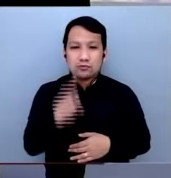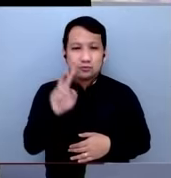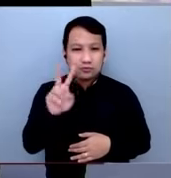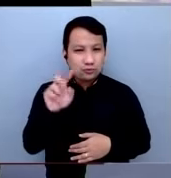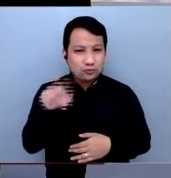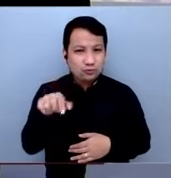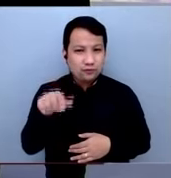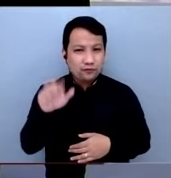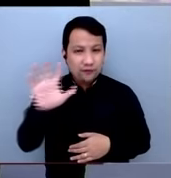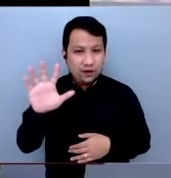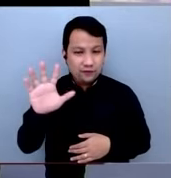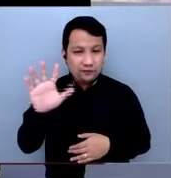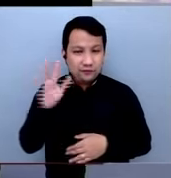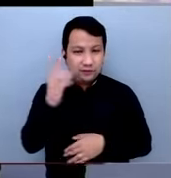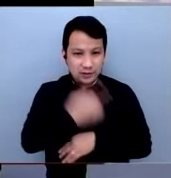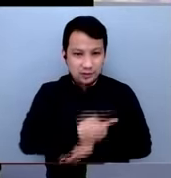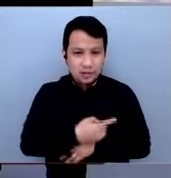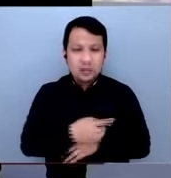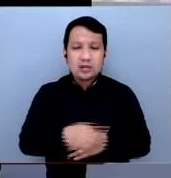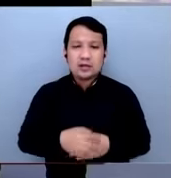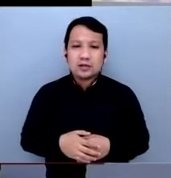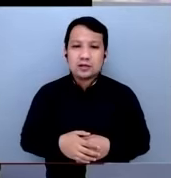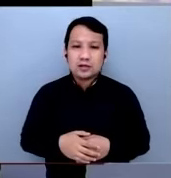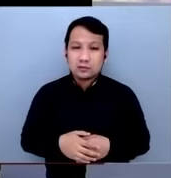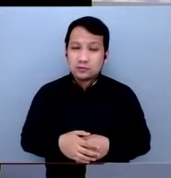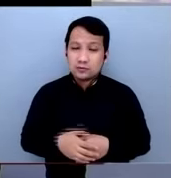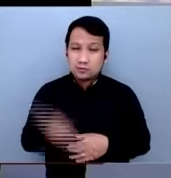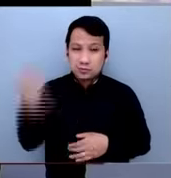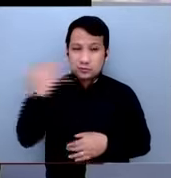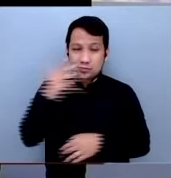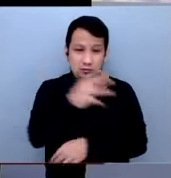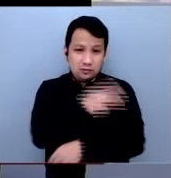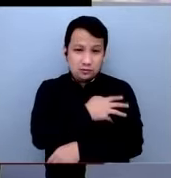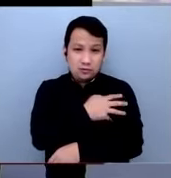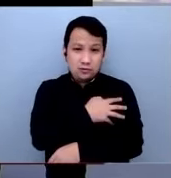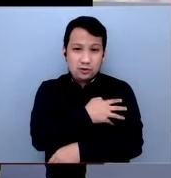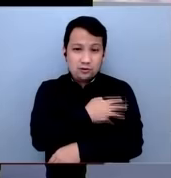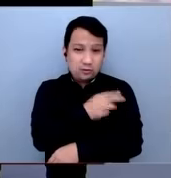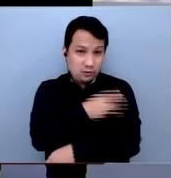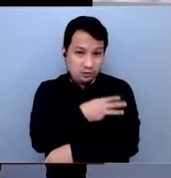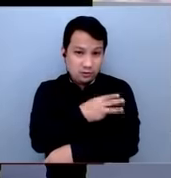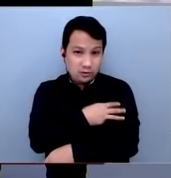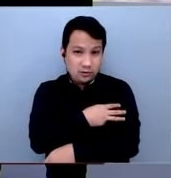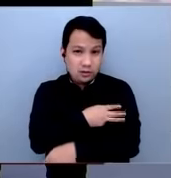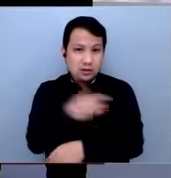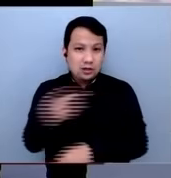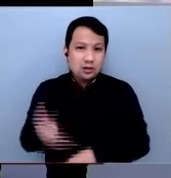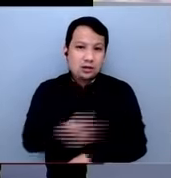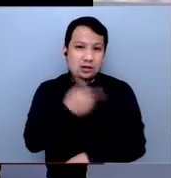5 days po. Kung bumata ka sa nakaraang 5 araw, kapag mariwana, mas mahaba,